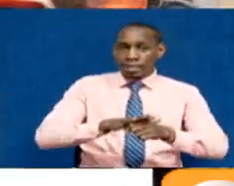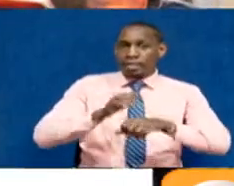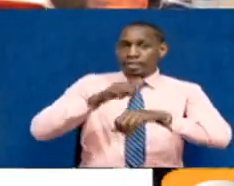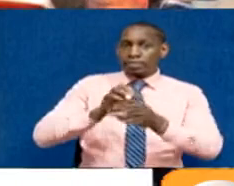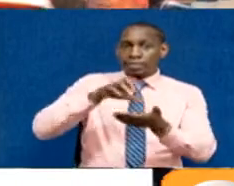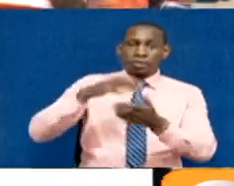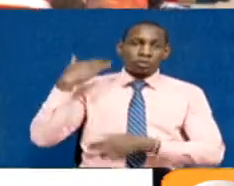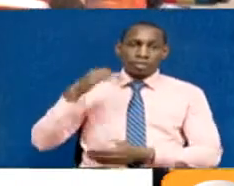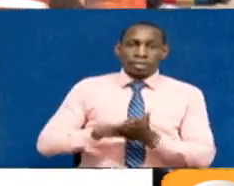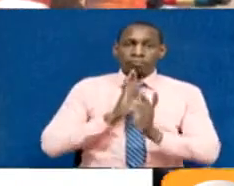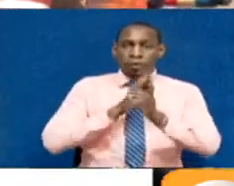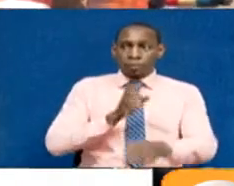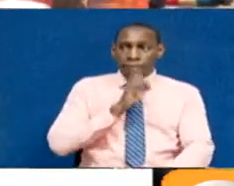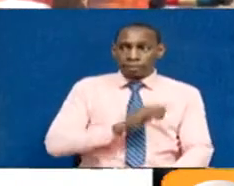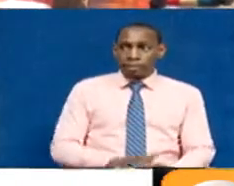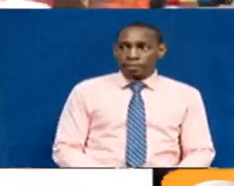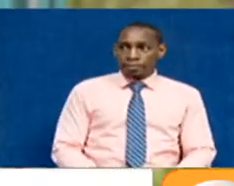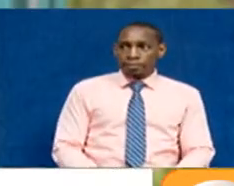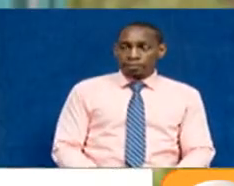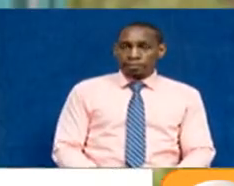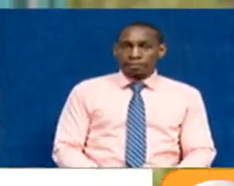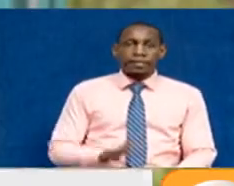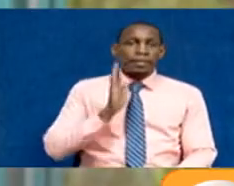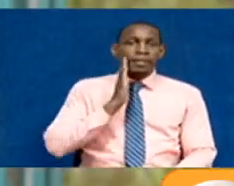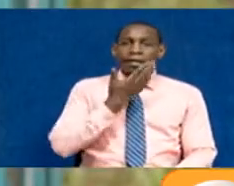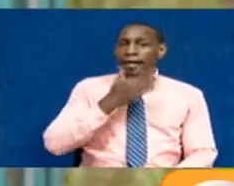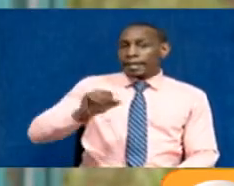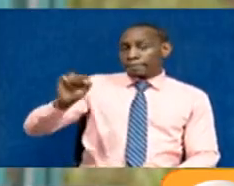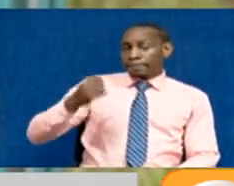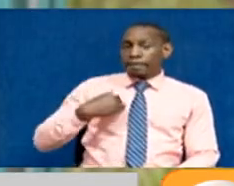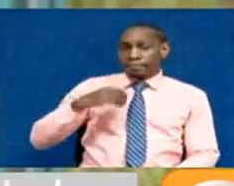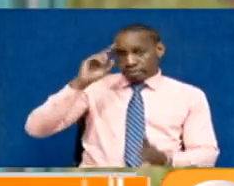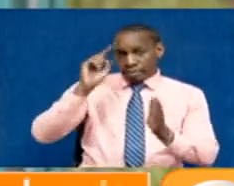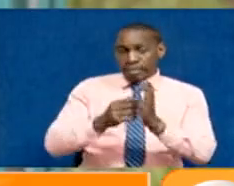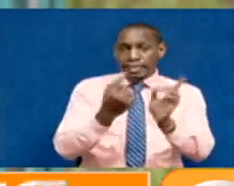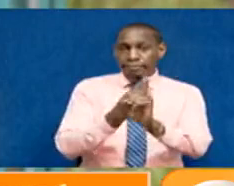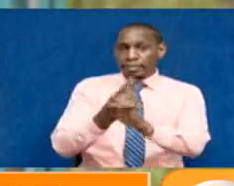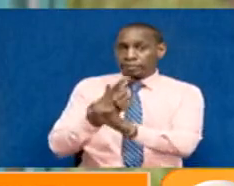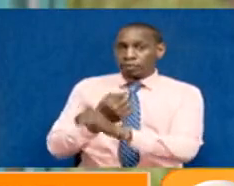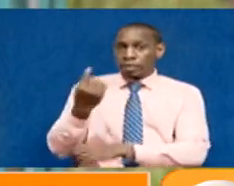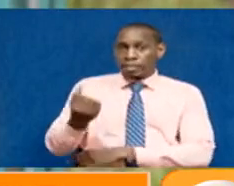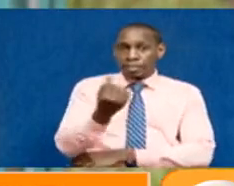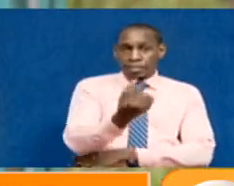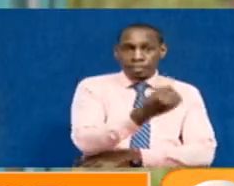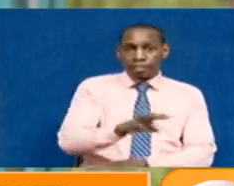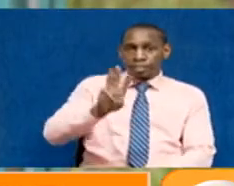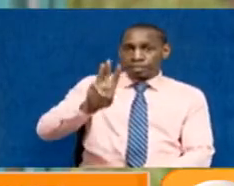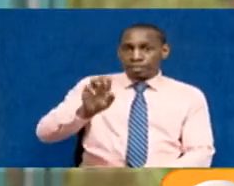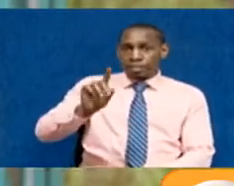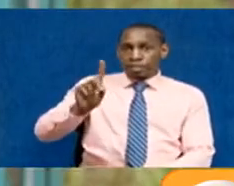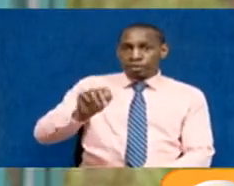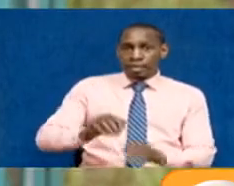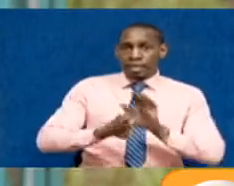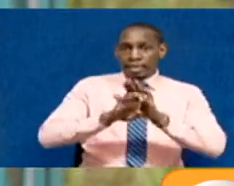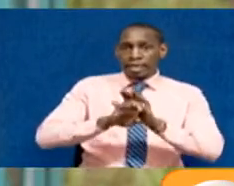tu visa vya uhalifu vinaripotiwa. Tukatoa kala tano ambazo ni identification tofauti kwa kila ward. Unapata kama ni